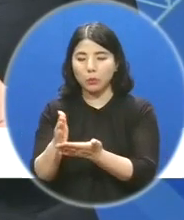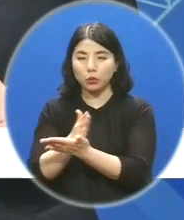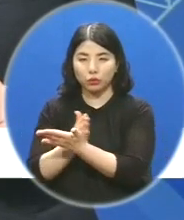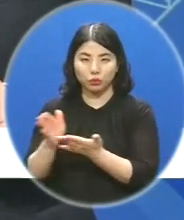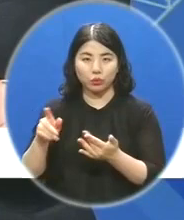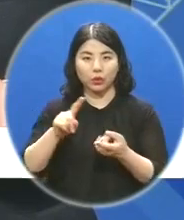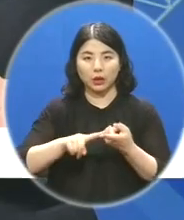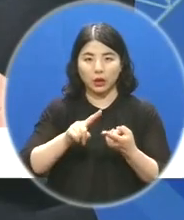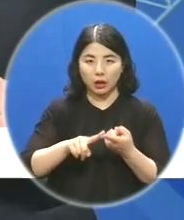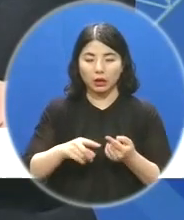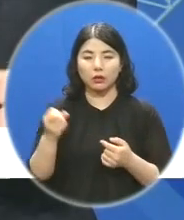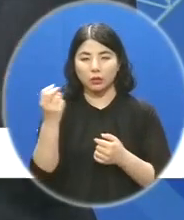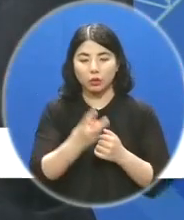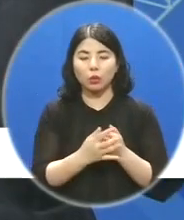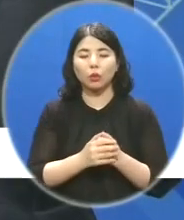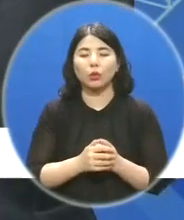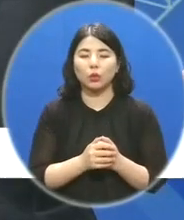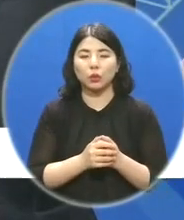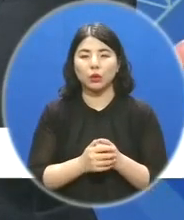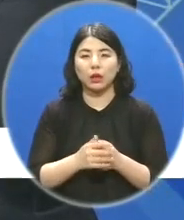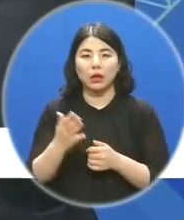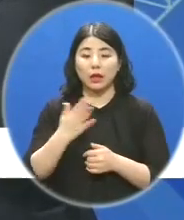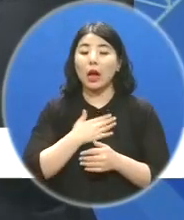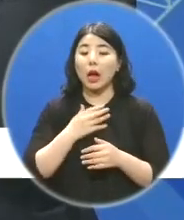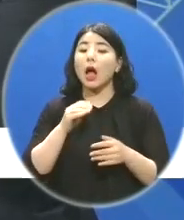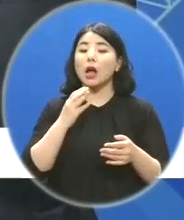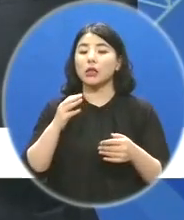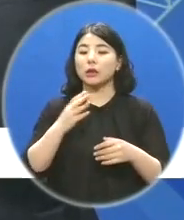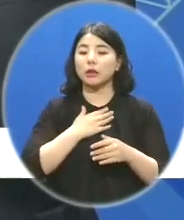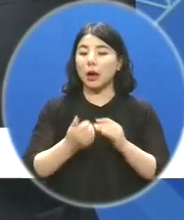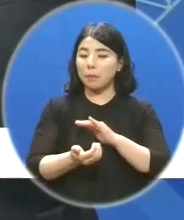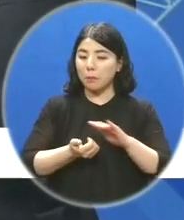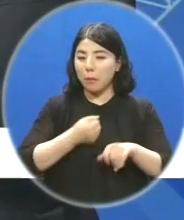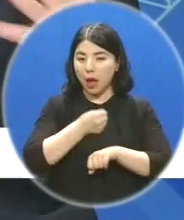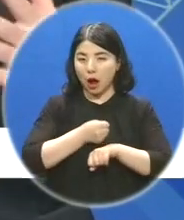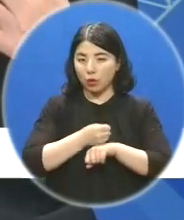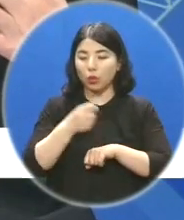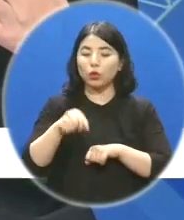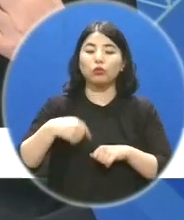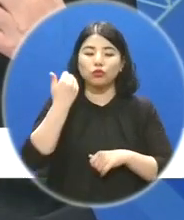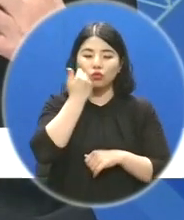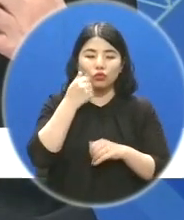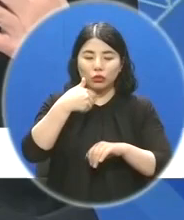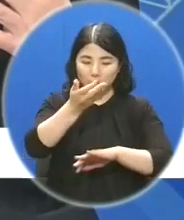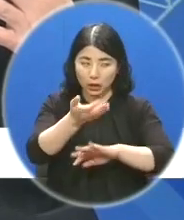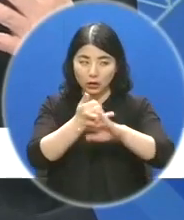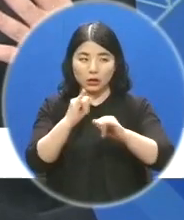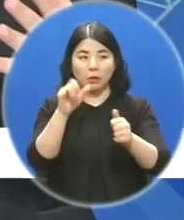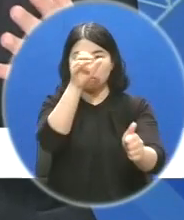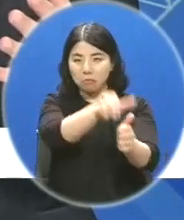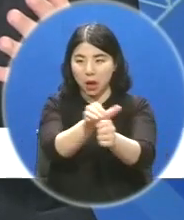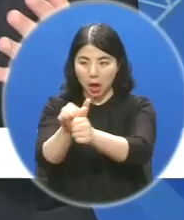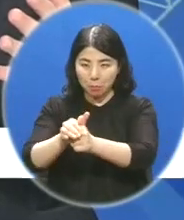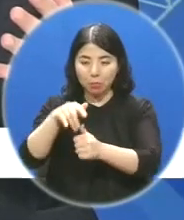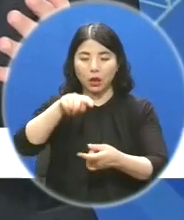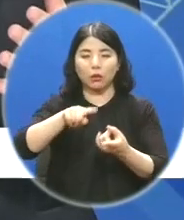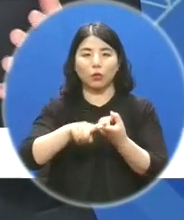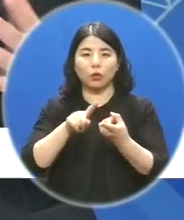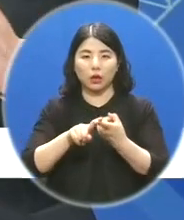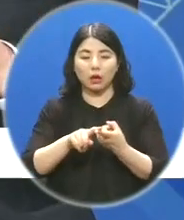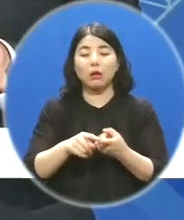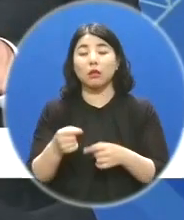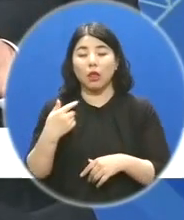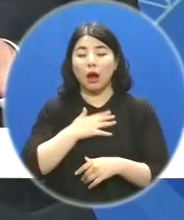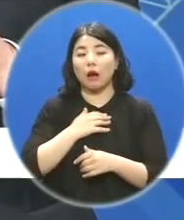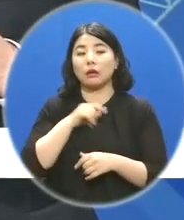이런 것들, 그 다음에 내가 전반기하고 하반기에는 누구를, 요번에 나를 밀어주면 다음번에는